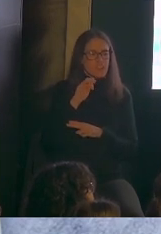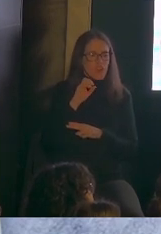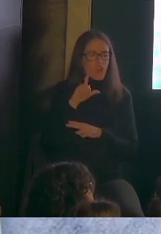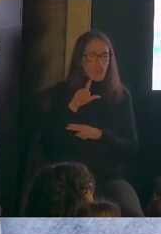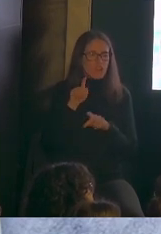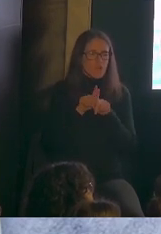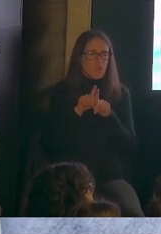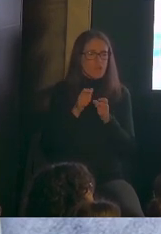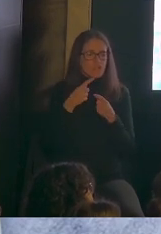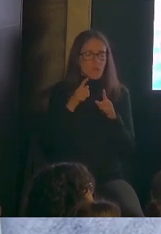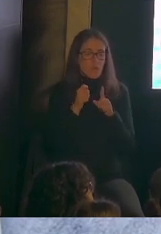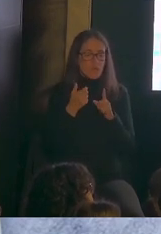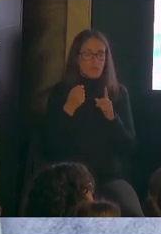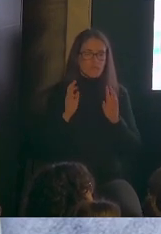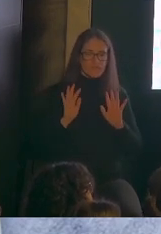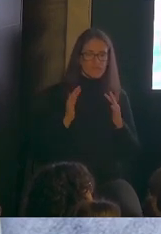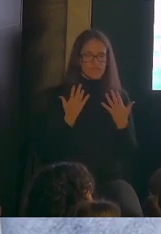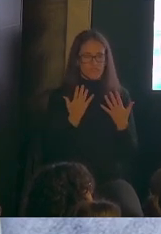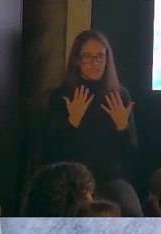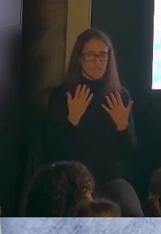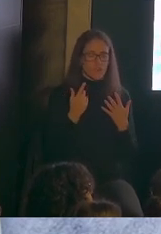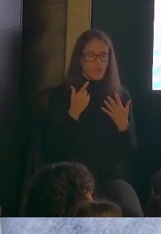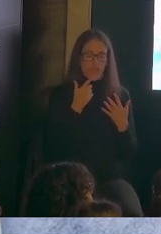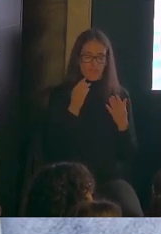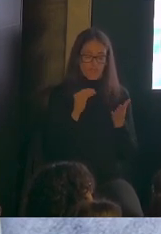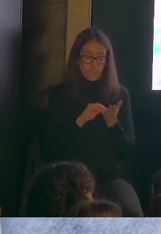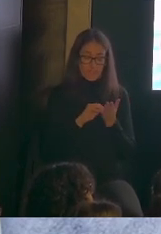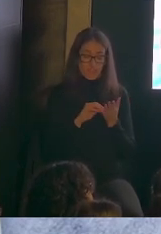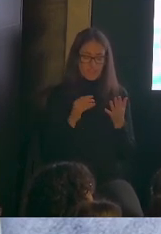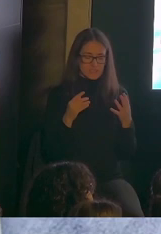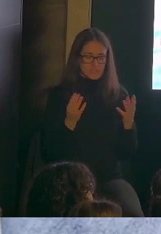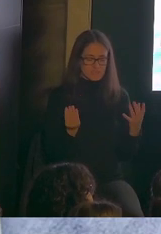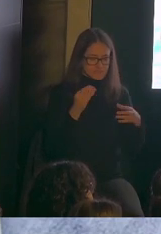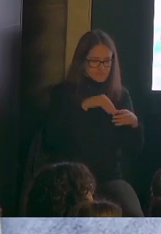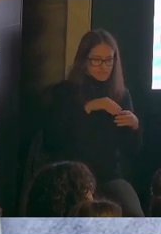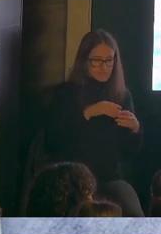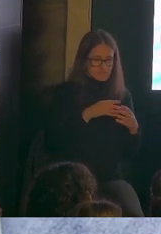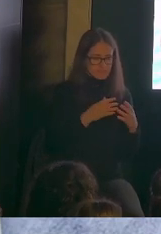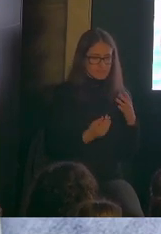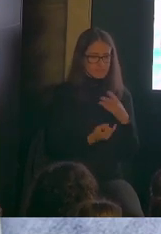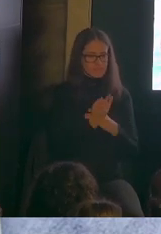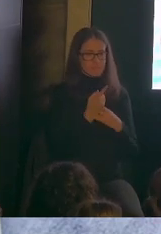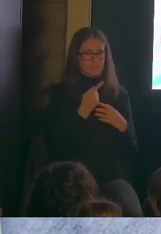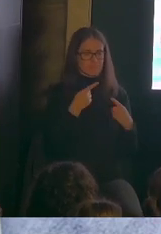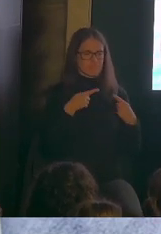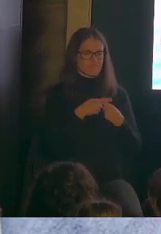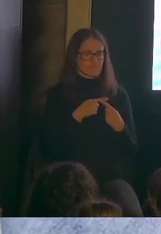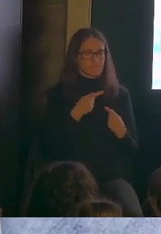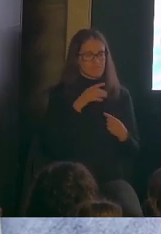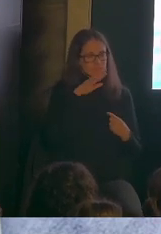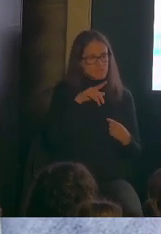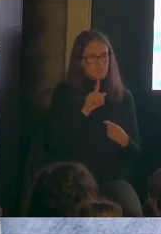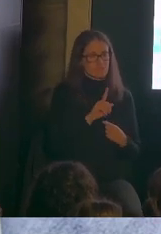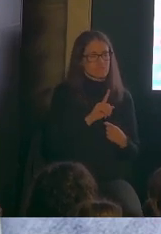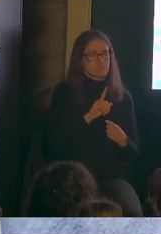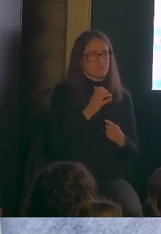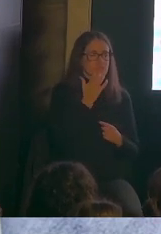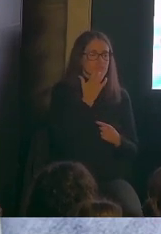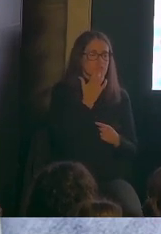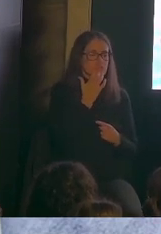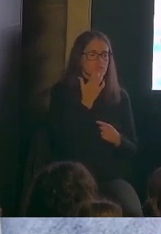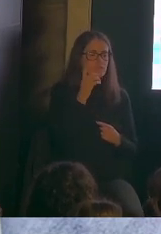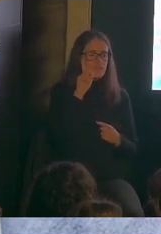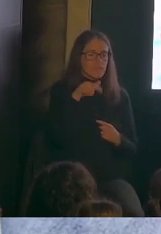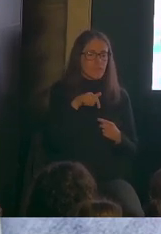molt refrescant, i que segons què no acaben de combinar. Després, els